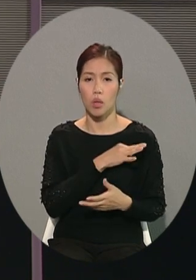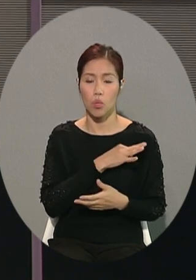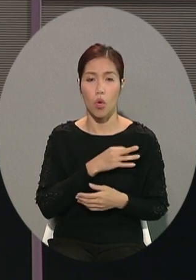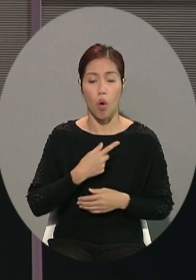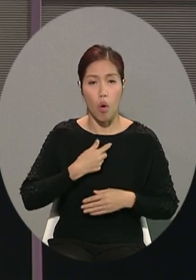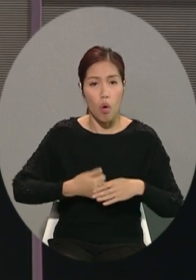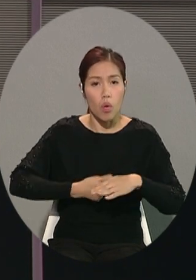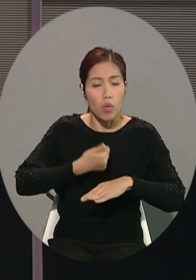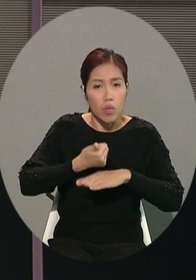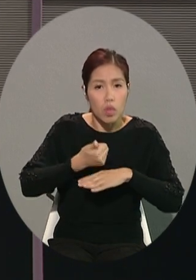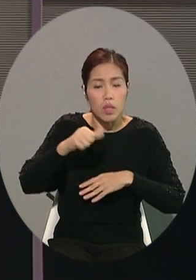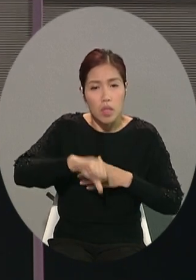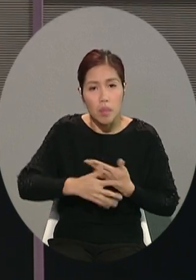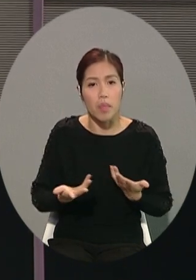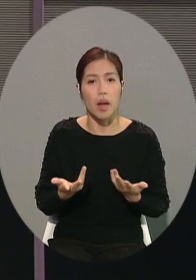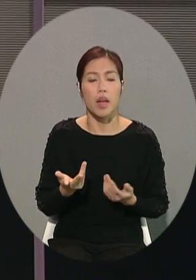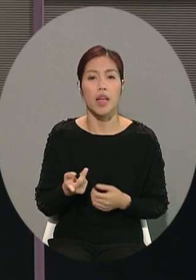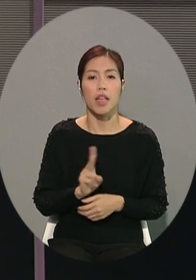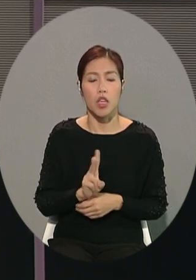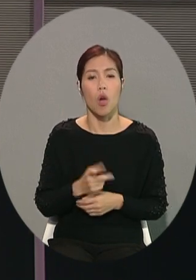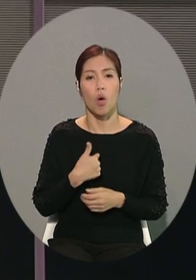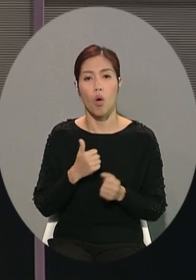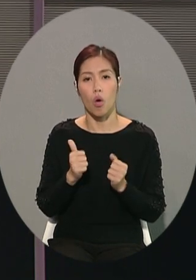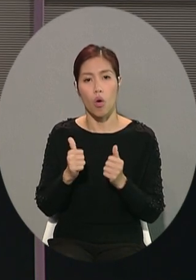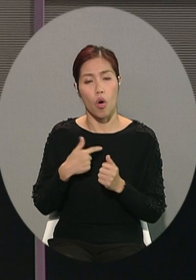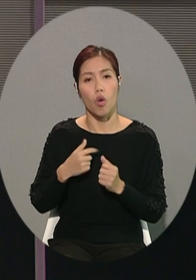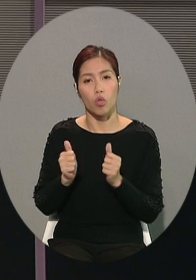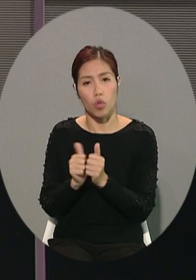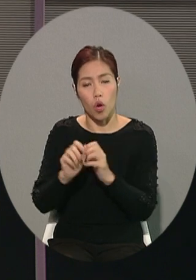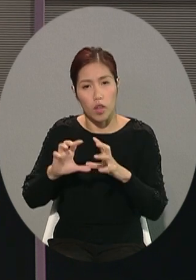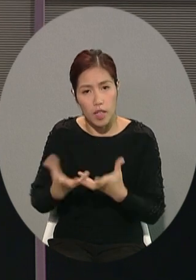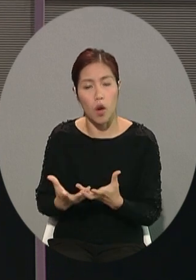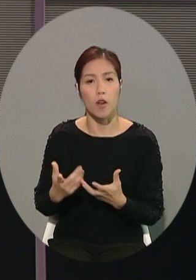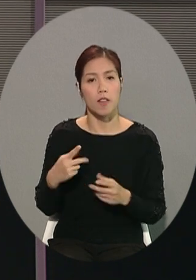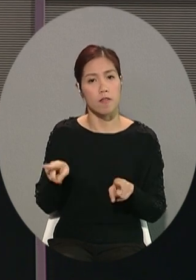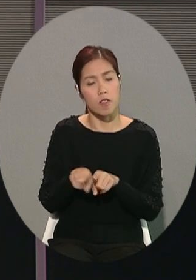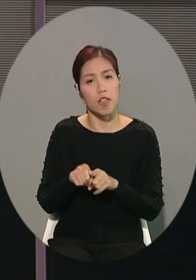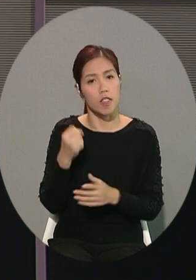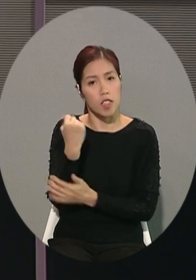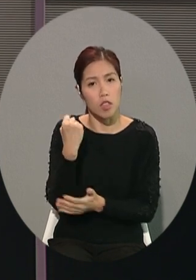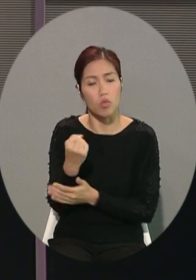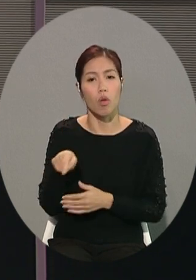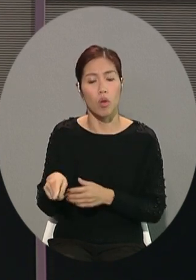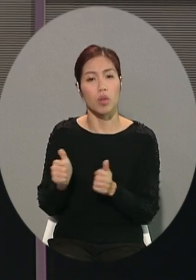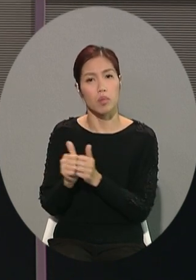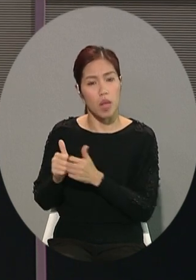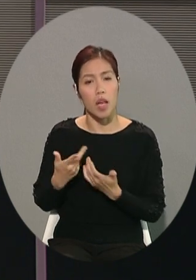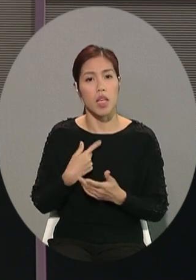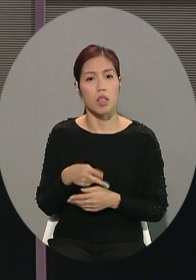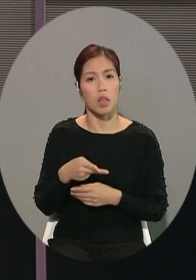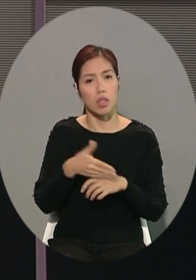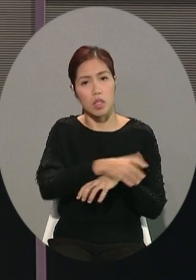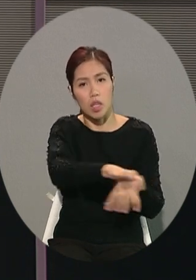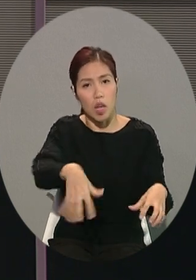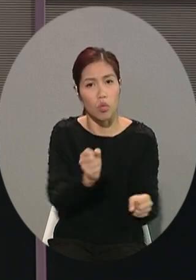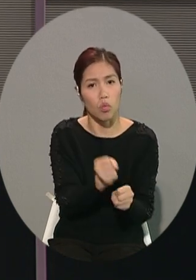當不當選都好，我都會繼續跟我的黨友是繼續去爭取。我的黨友其實長期在社區裡面工作，我不是很喜歡，